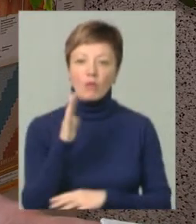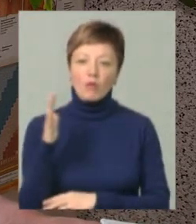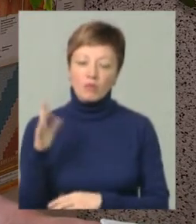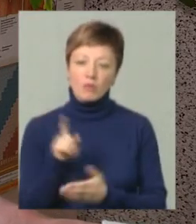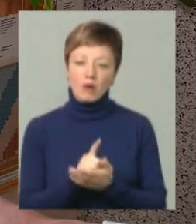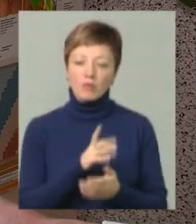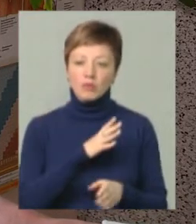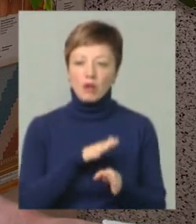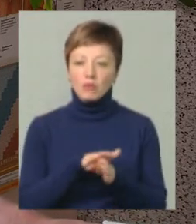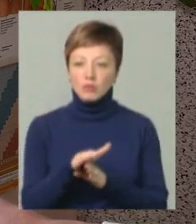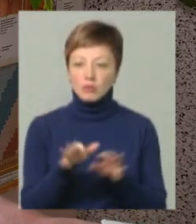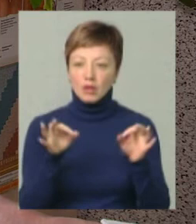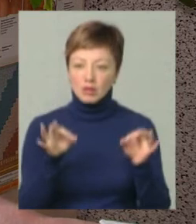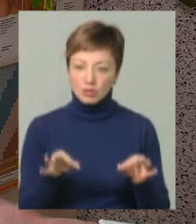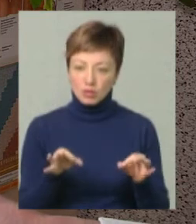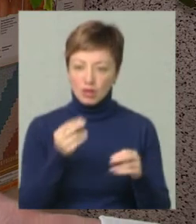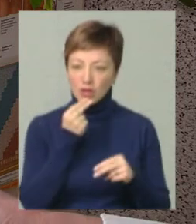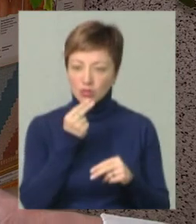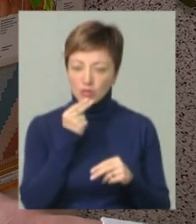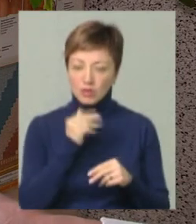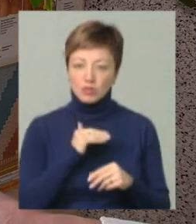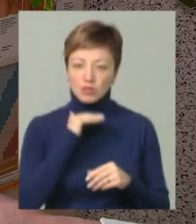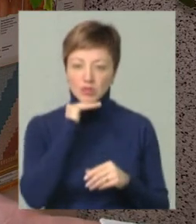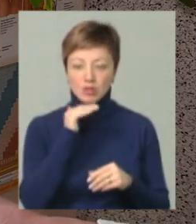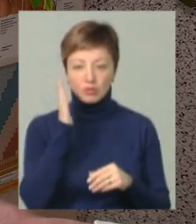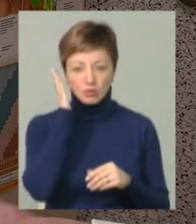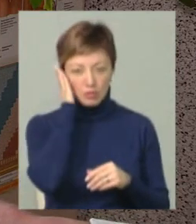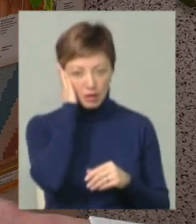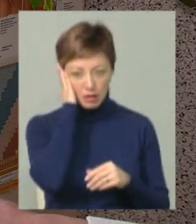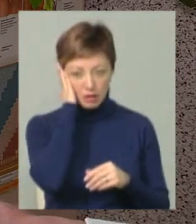має бути абсолютно раціональне харчування. Достатньо спати.